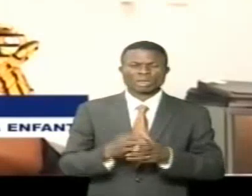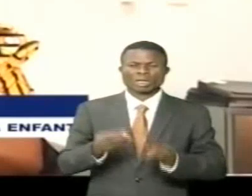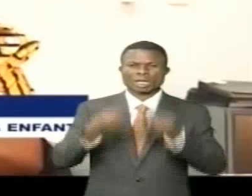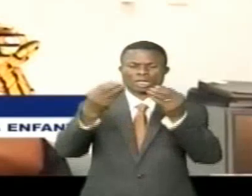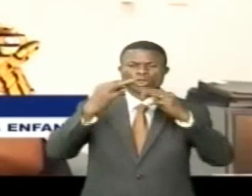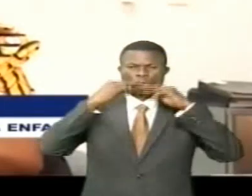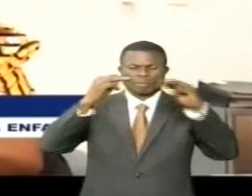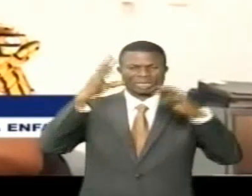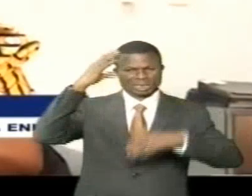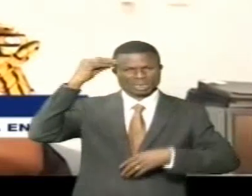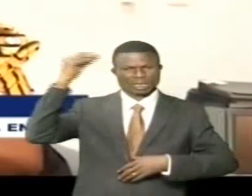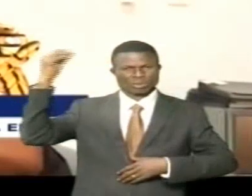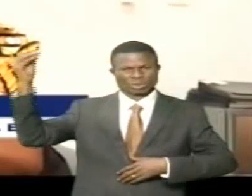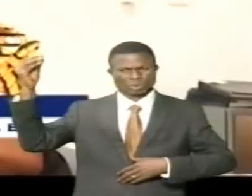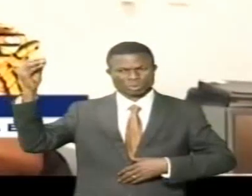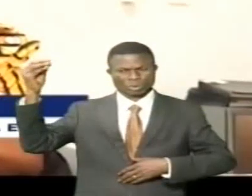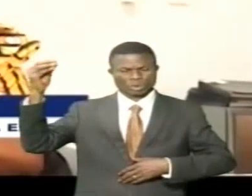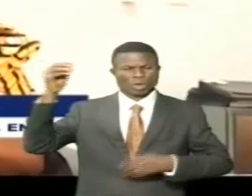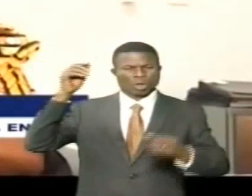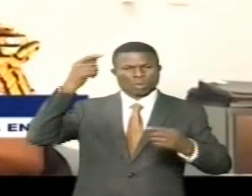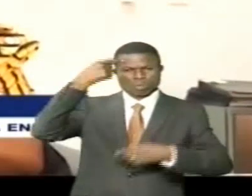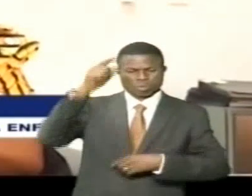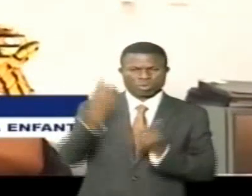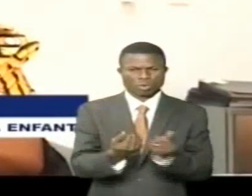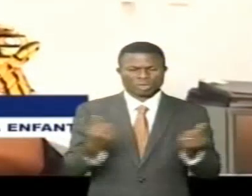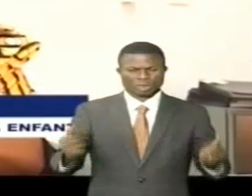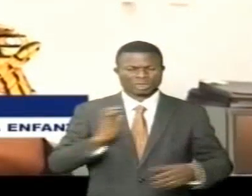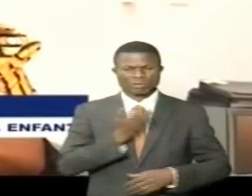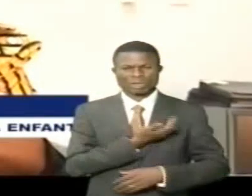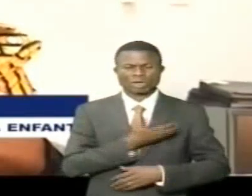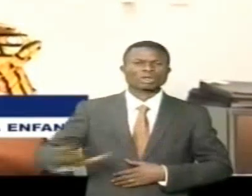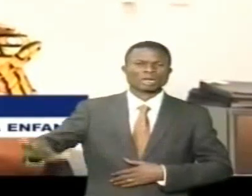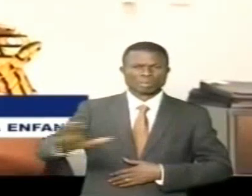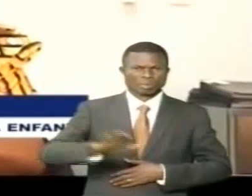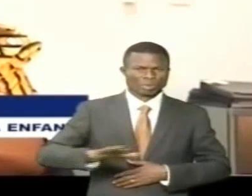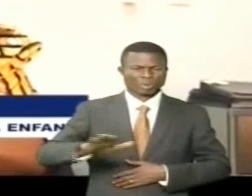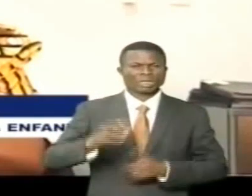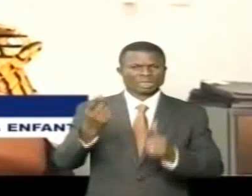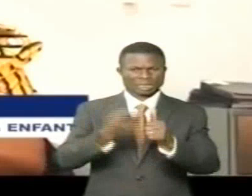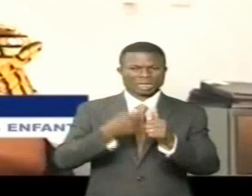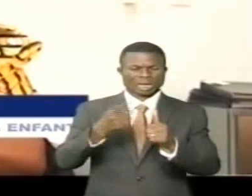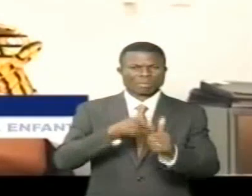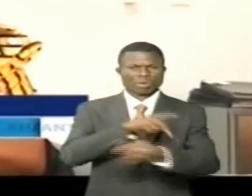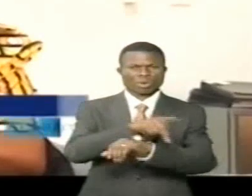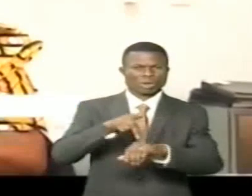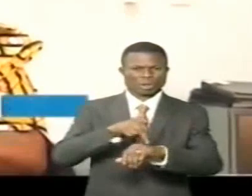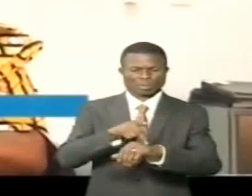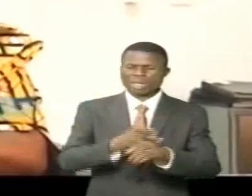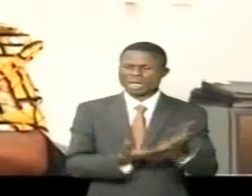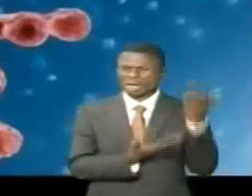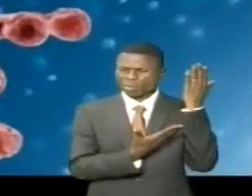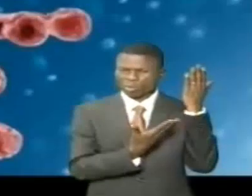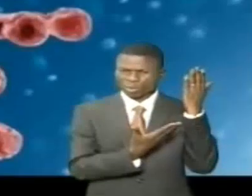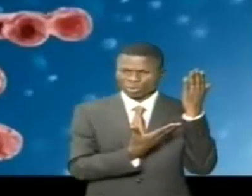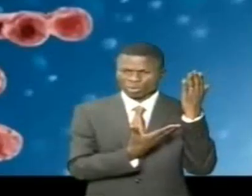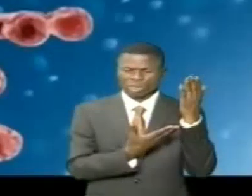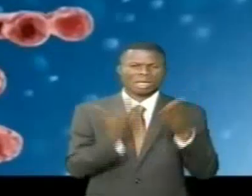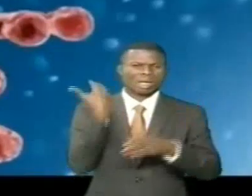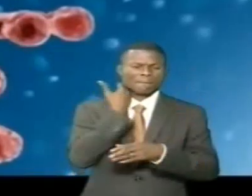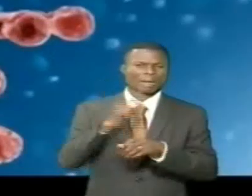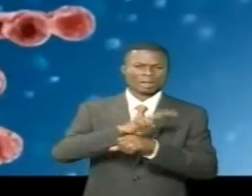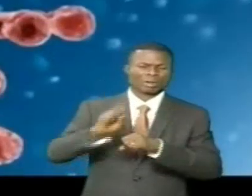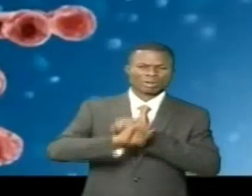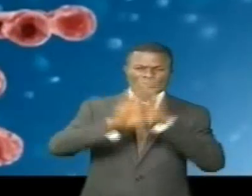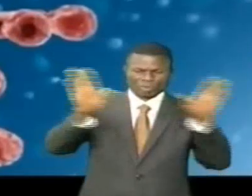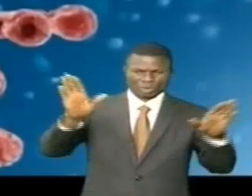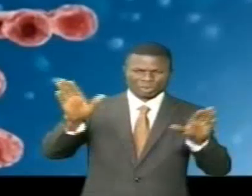d'espoir en direction des enfants de notre pays, surtout à cette période délicate où la pandémie à